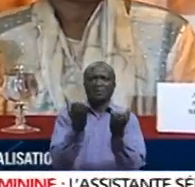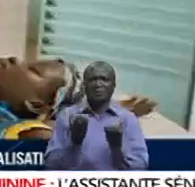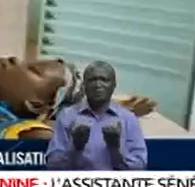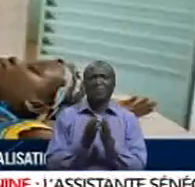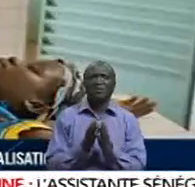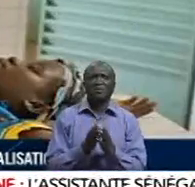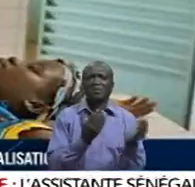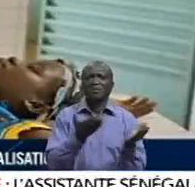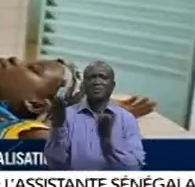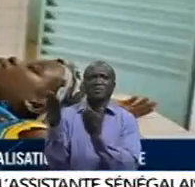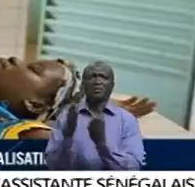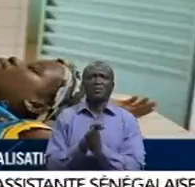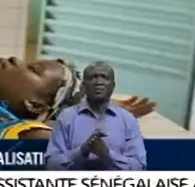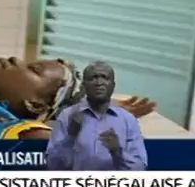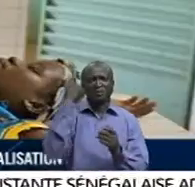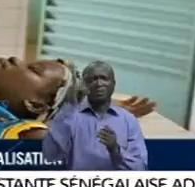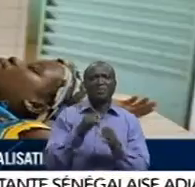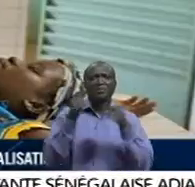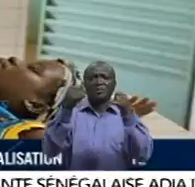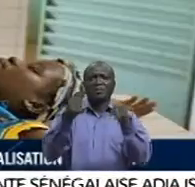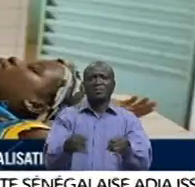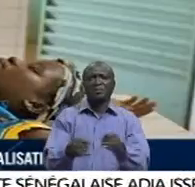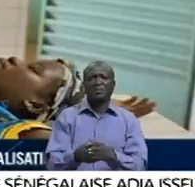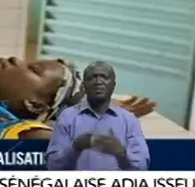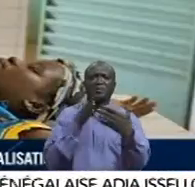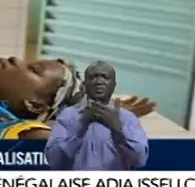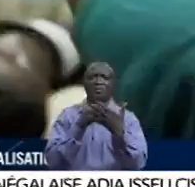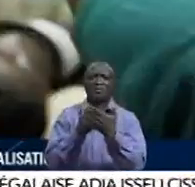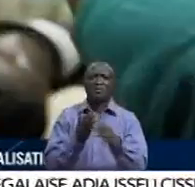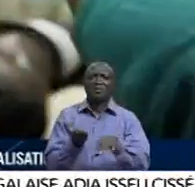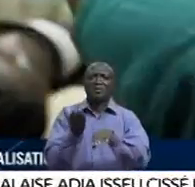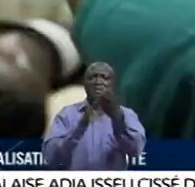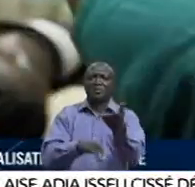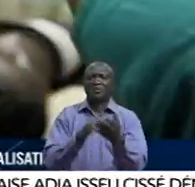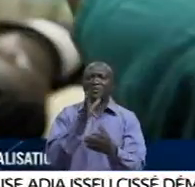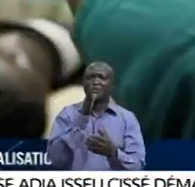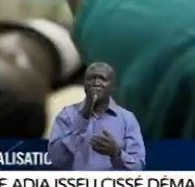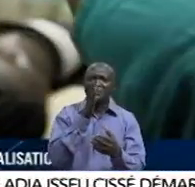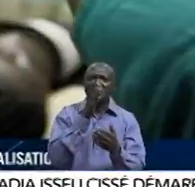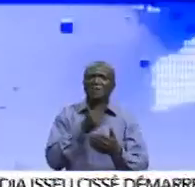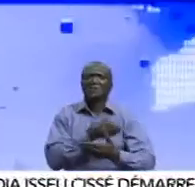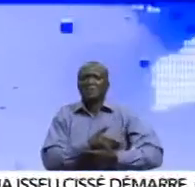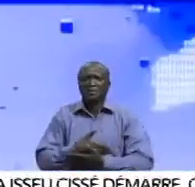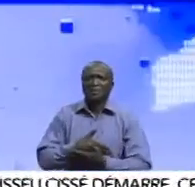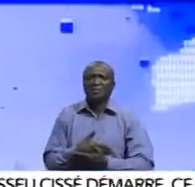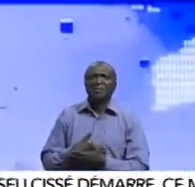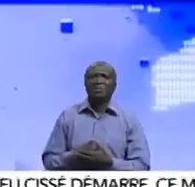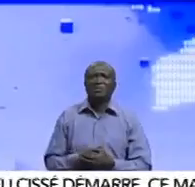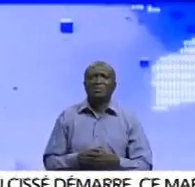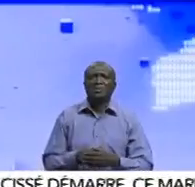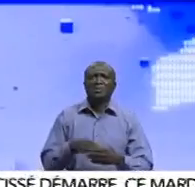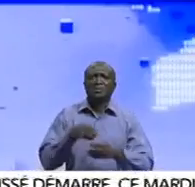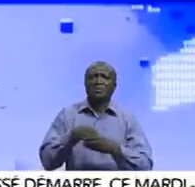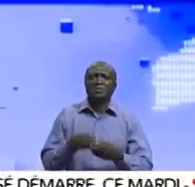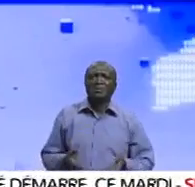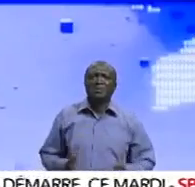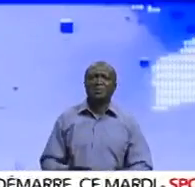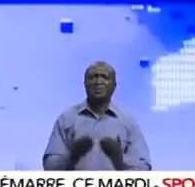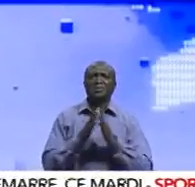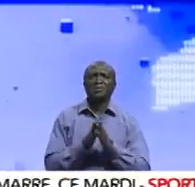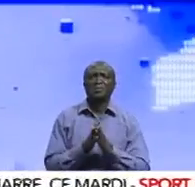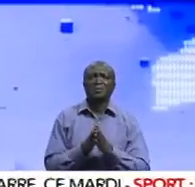le pldoyer enin d'instaurer une journée contre la mortalité maternelle et néonatale allons à Saint-Louis le projet